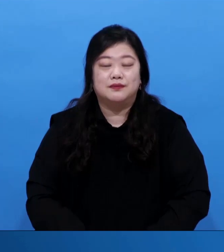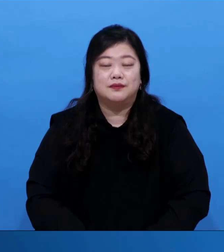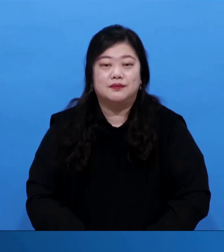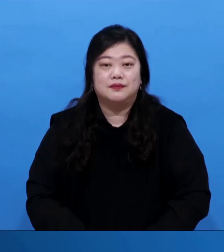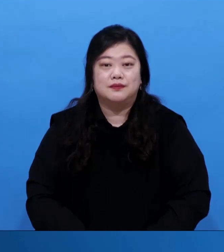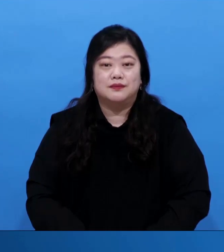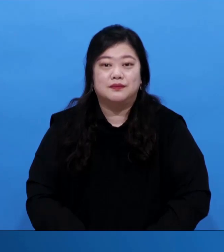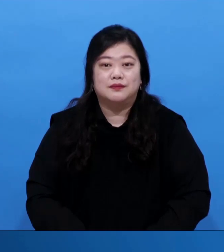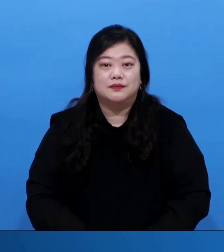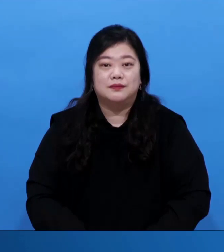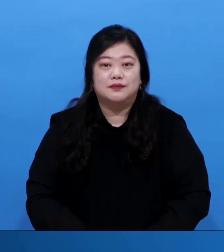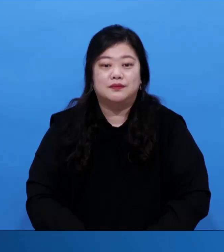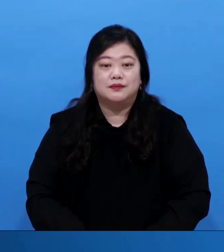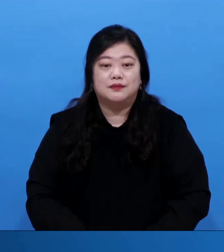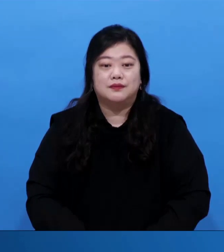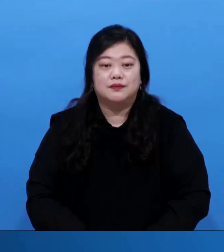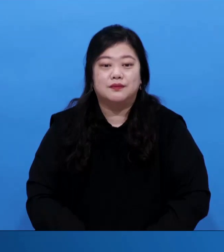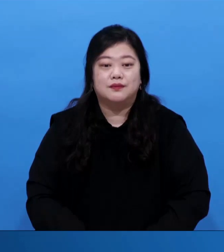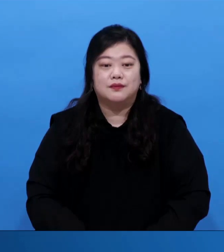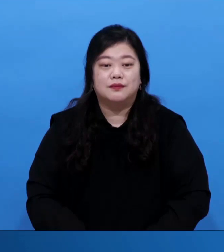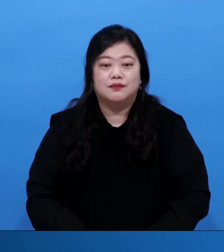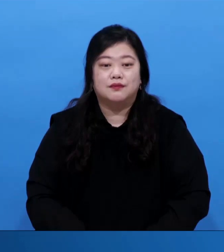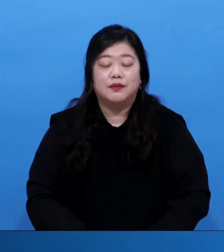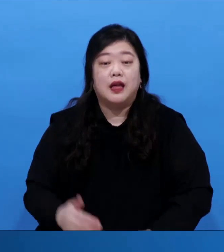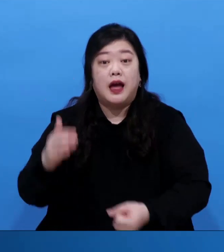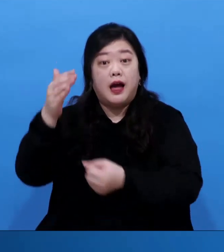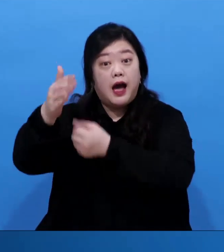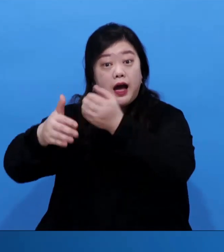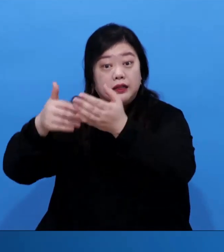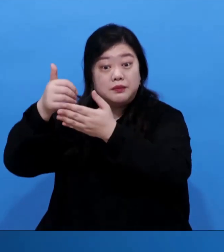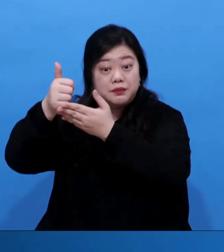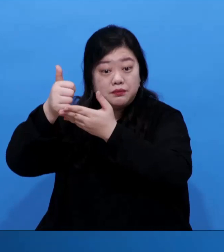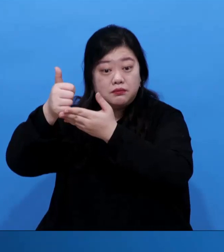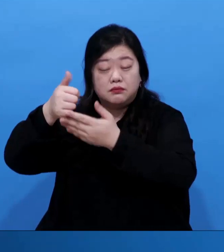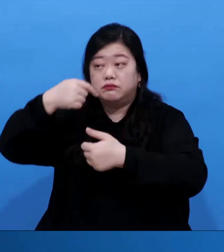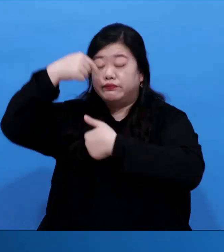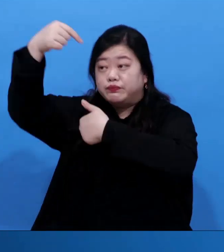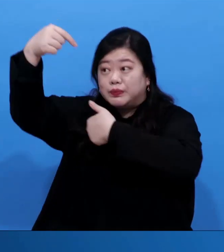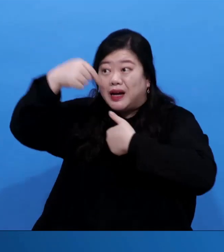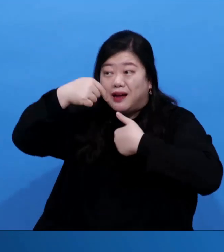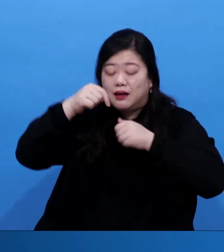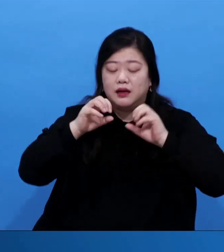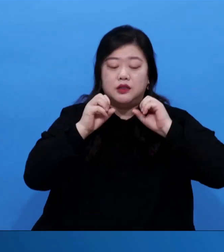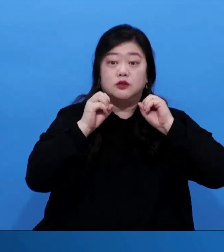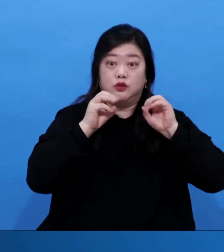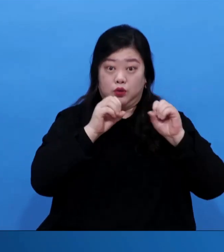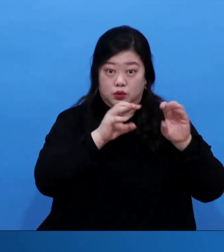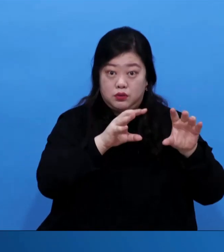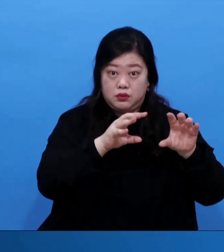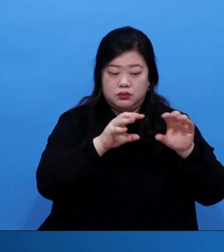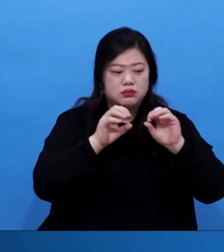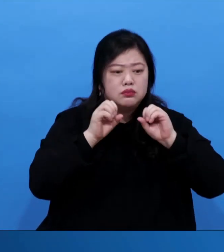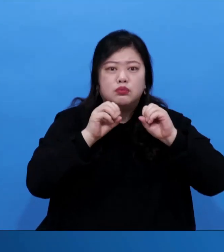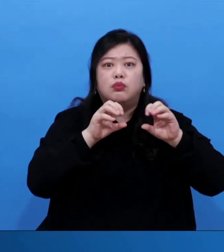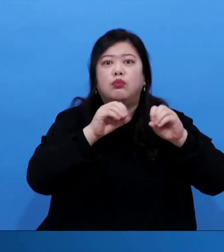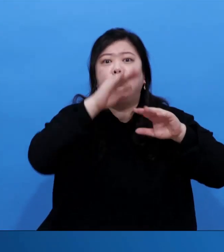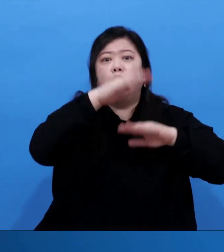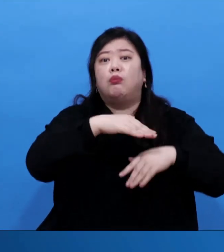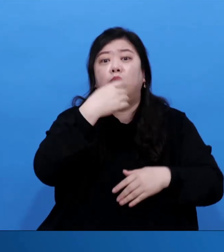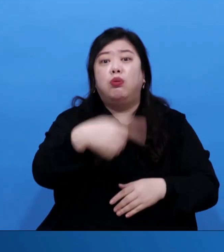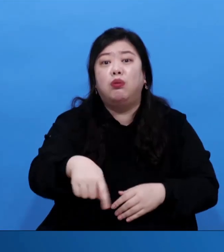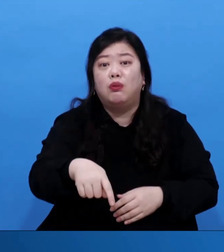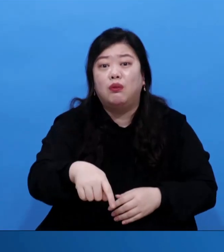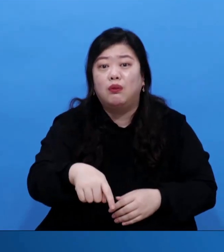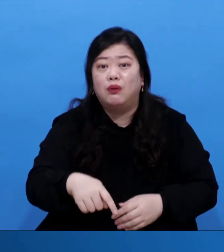뭘 전달하라고 합니까? Then what does God want us to transmit? 내용은 이거 방법은 뭡니까? But the first is the content. Then what is the